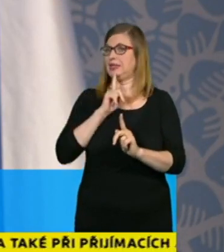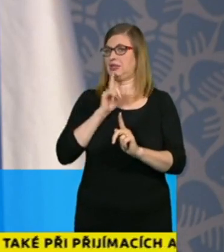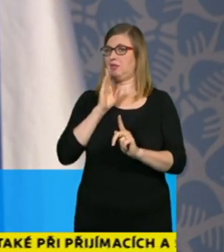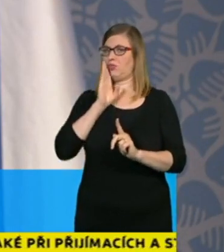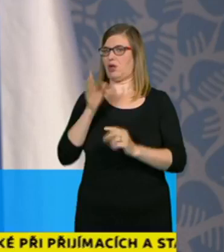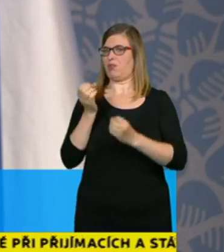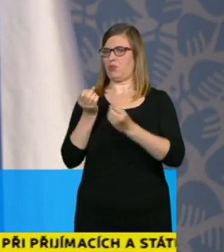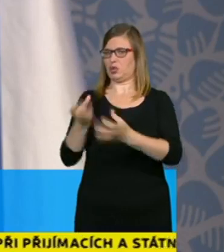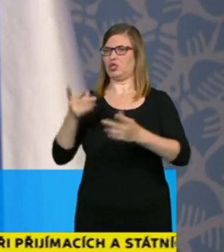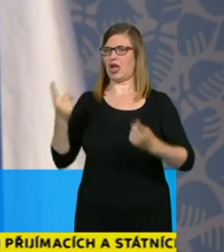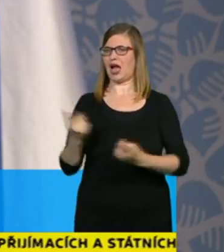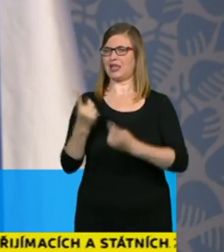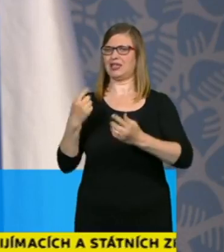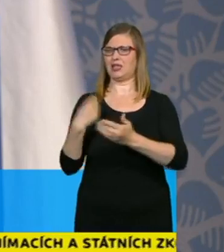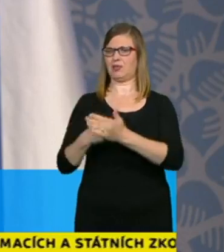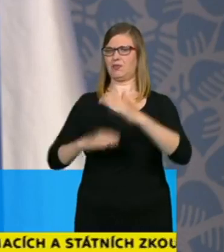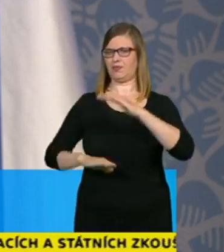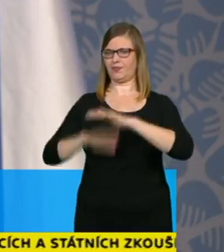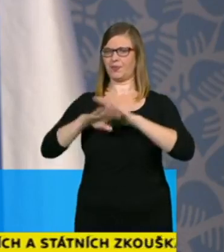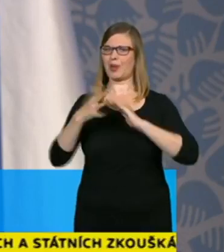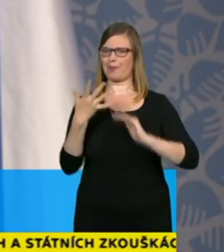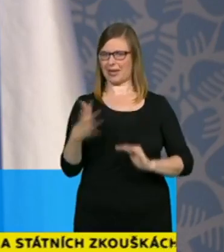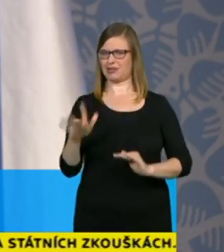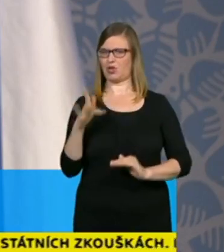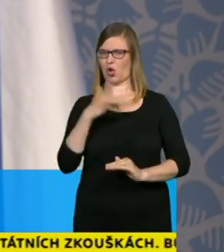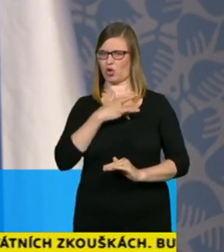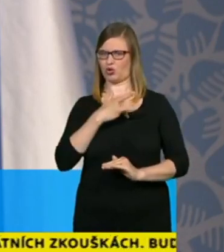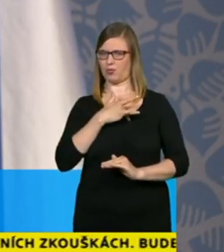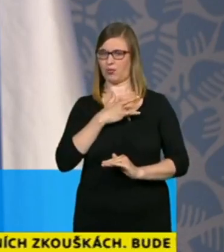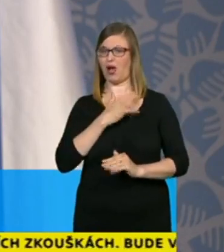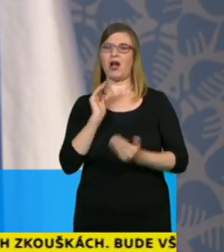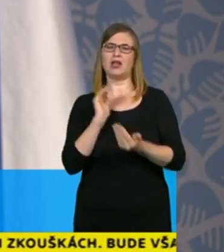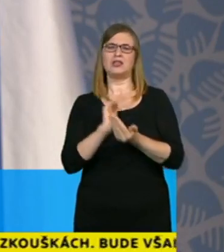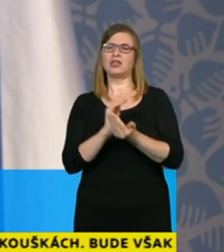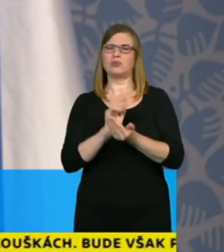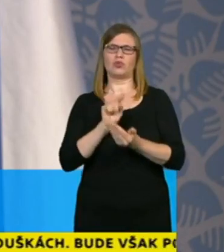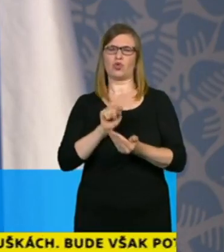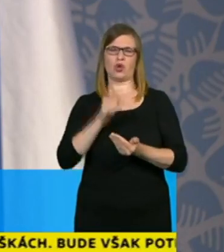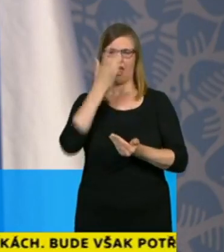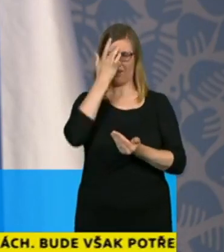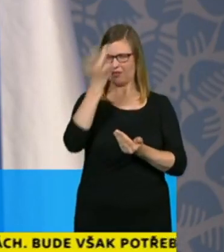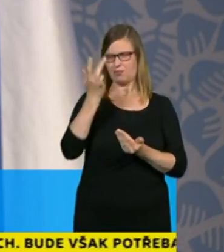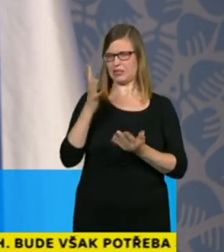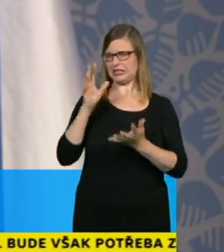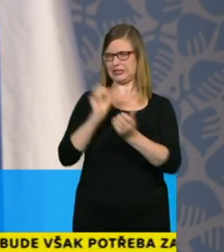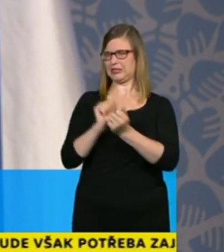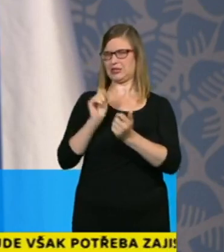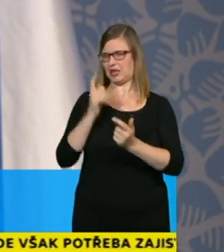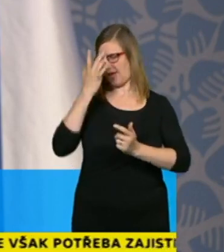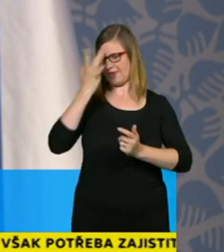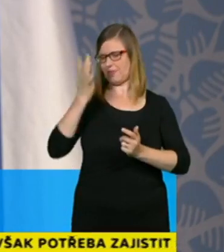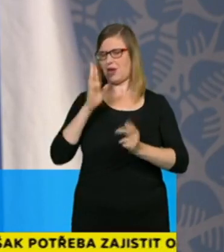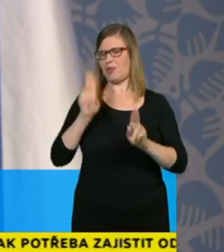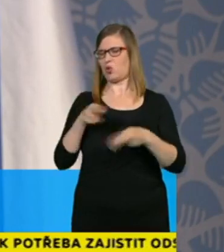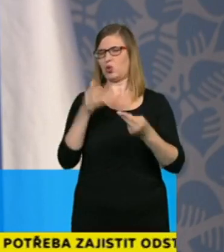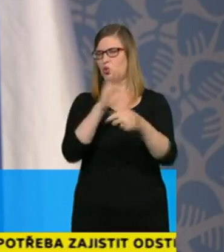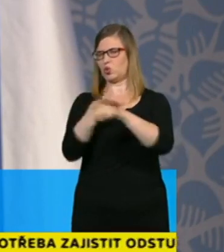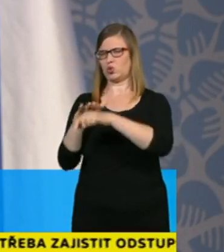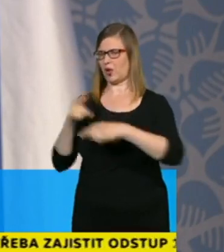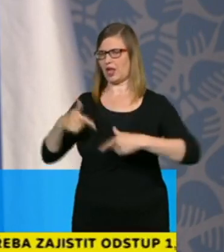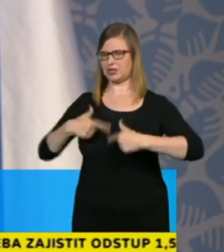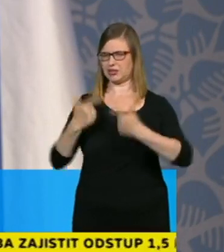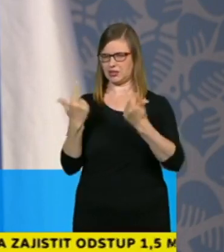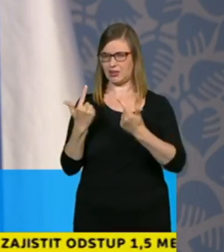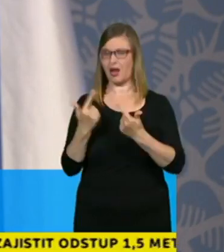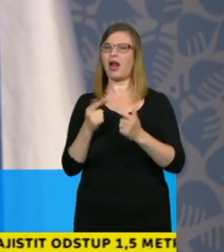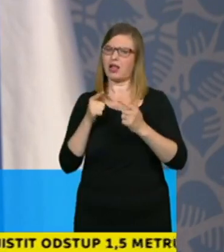velmi důležité zmínit. Takže ano, toto je ve hře, ale ještě budeme